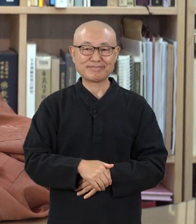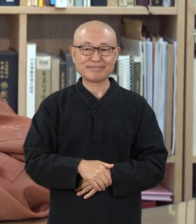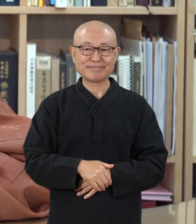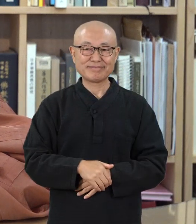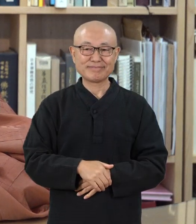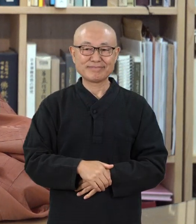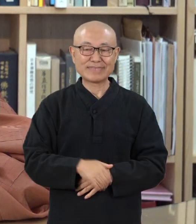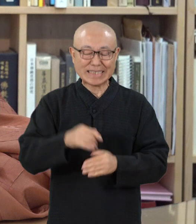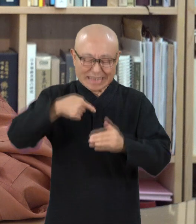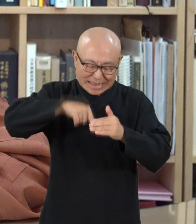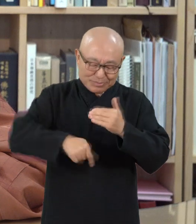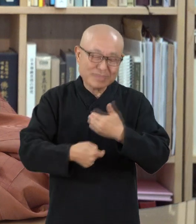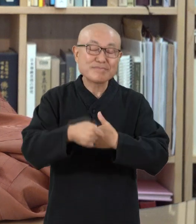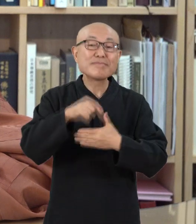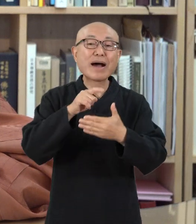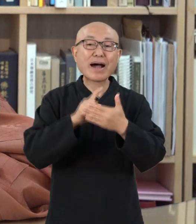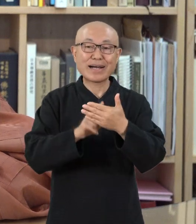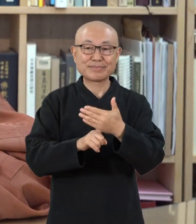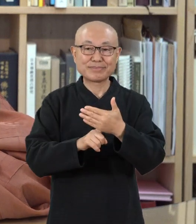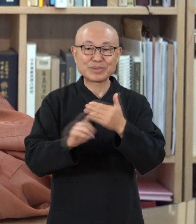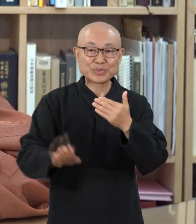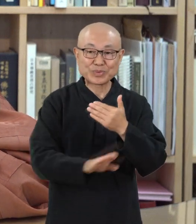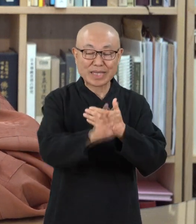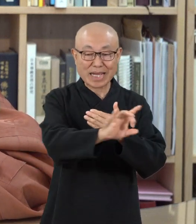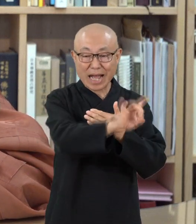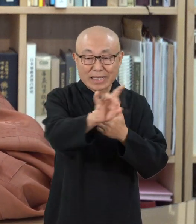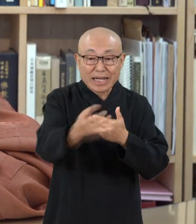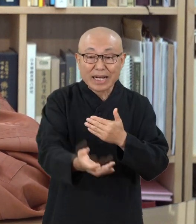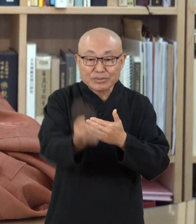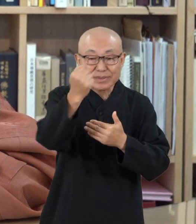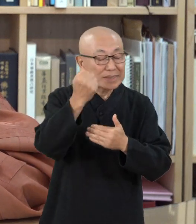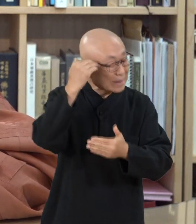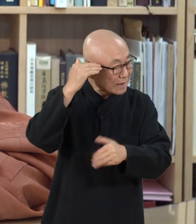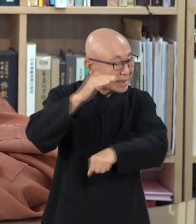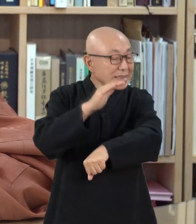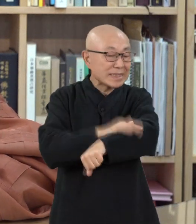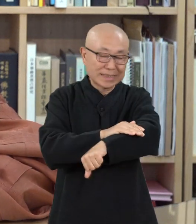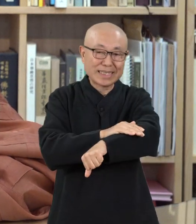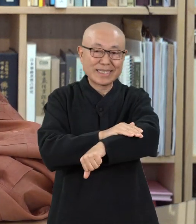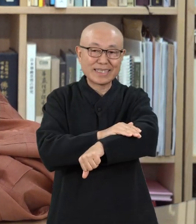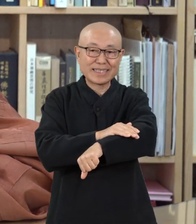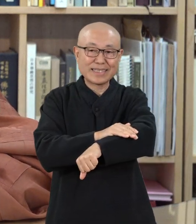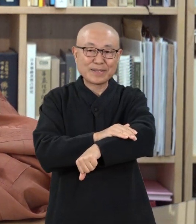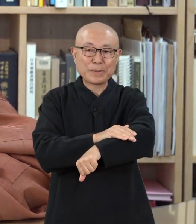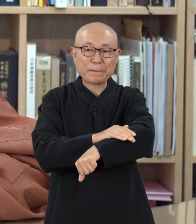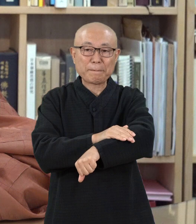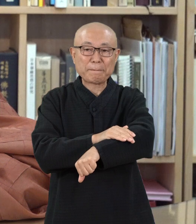깊은 마음, 그리고 우리가 각자 갖고 있는 그 지혜로서 이